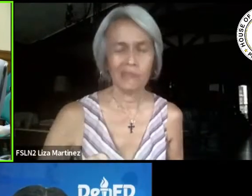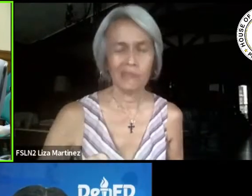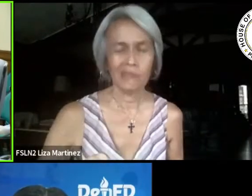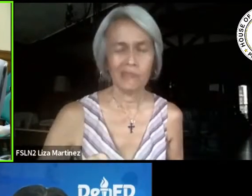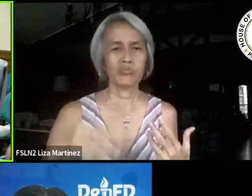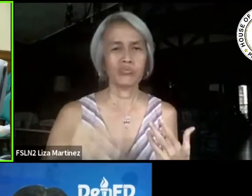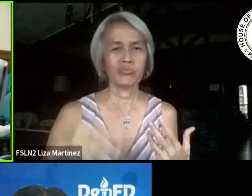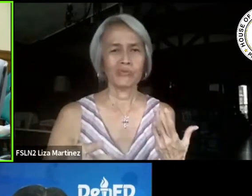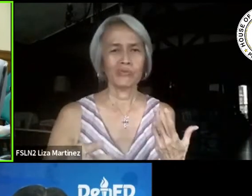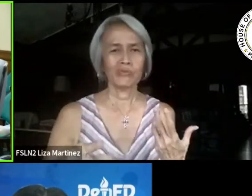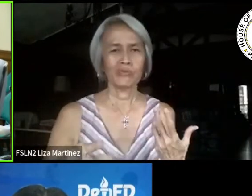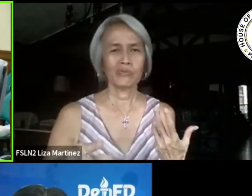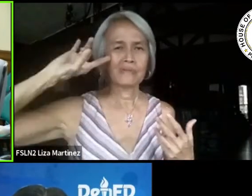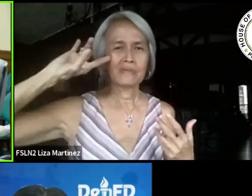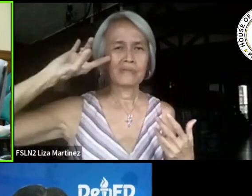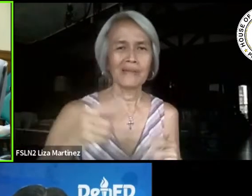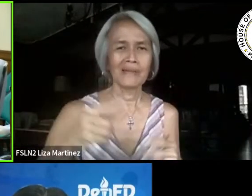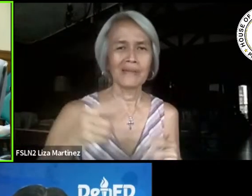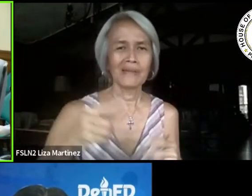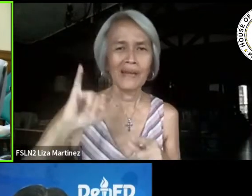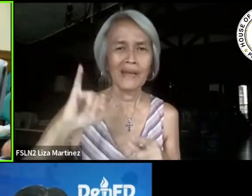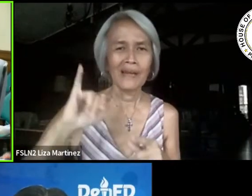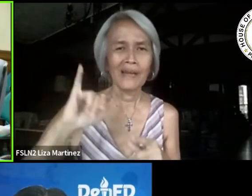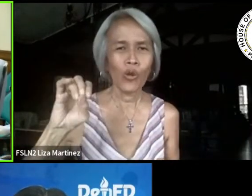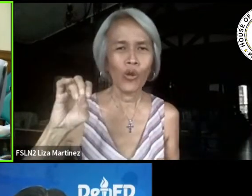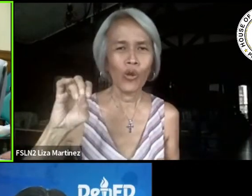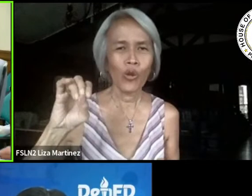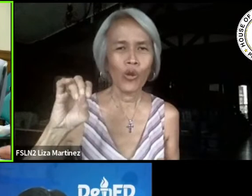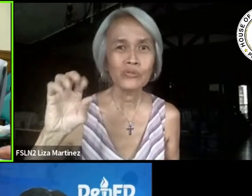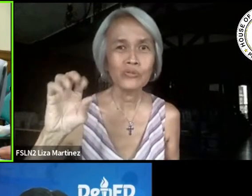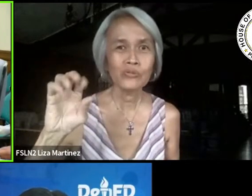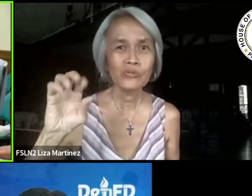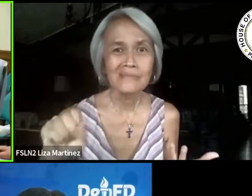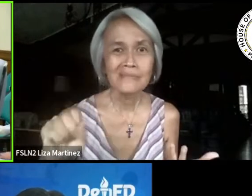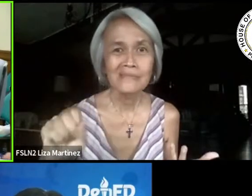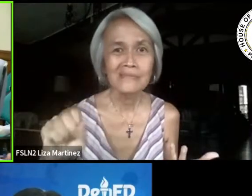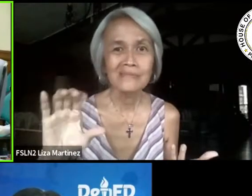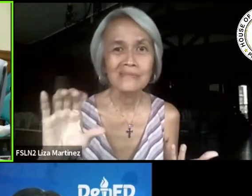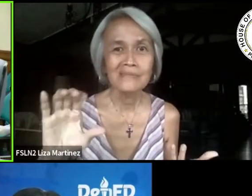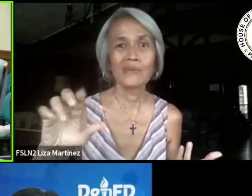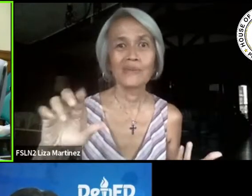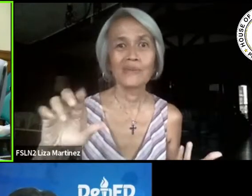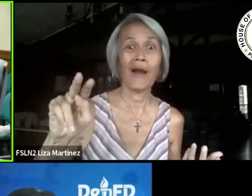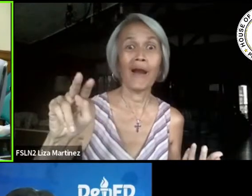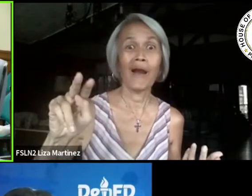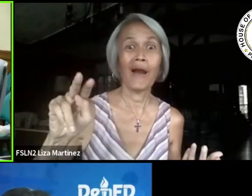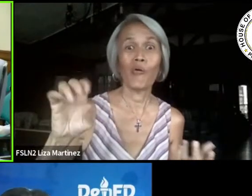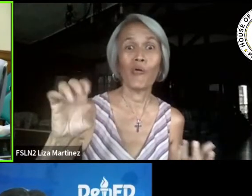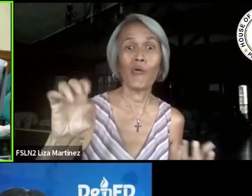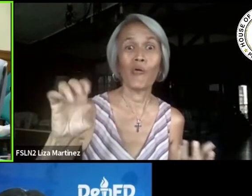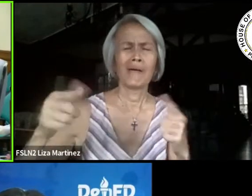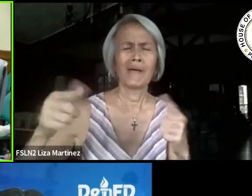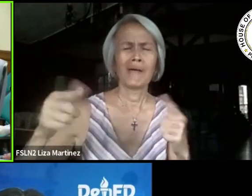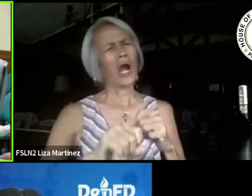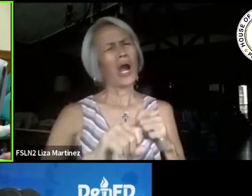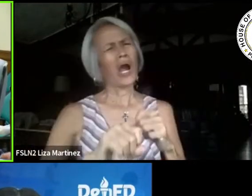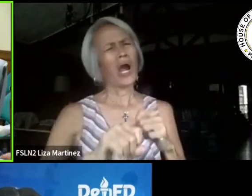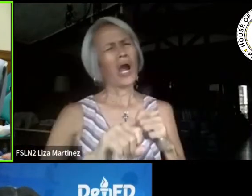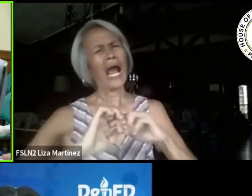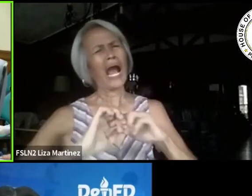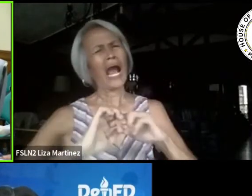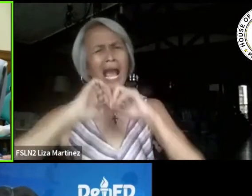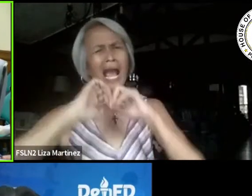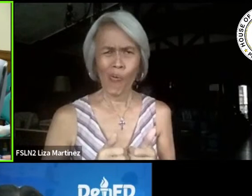nila, hindi, they do not speak Ilocano. So paano, how do we, yun